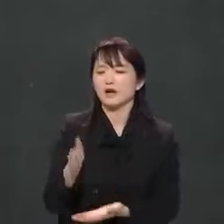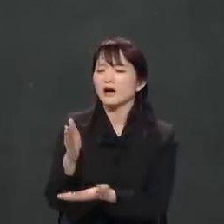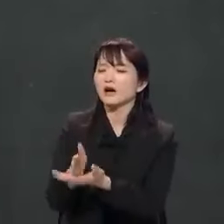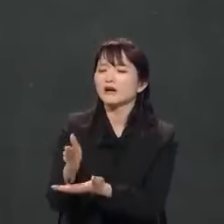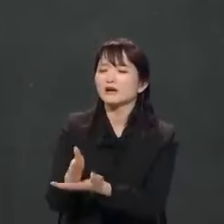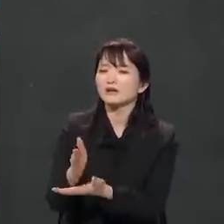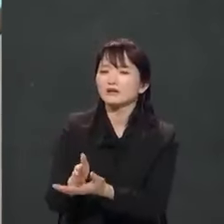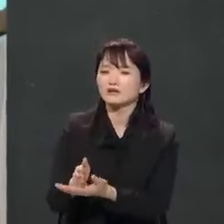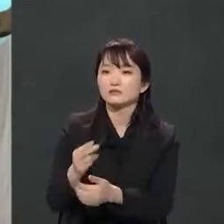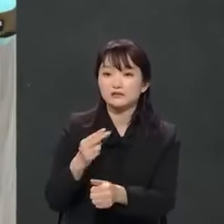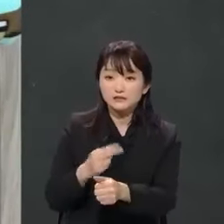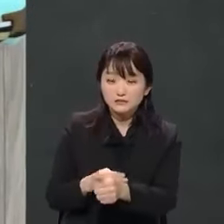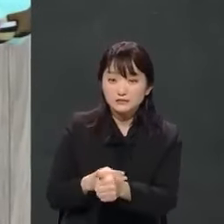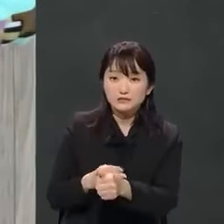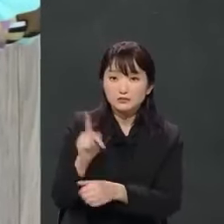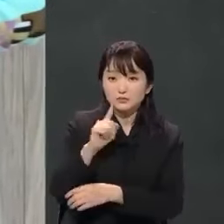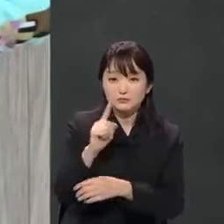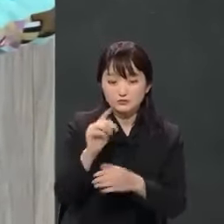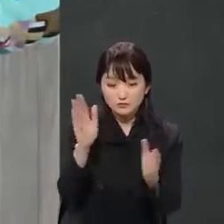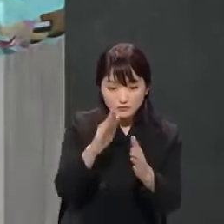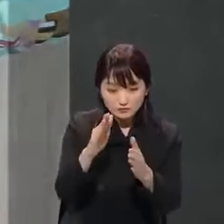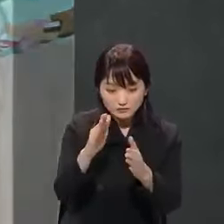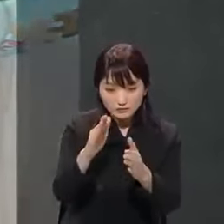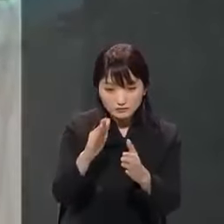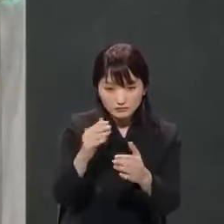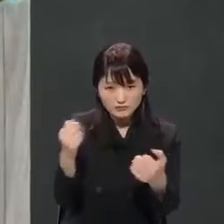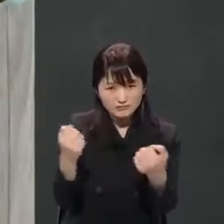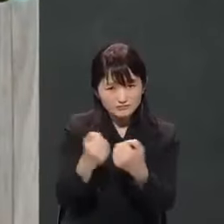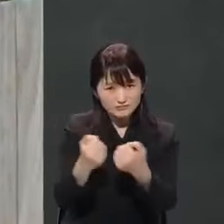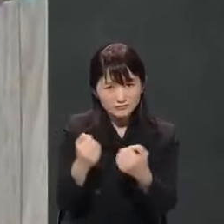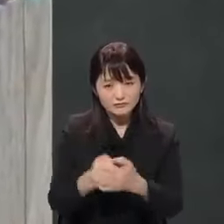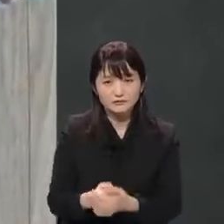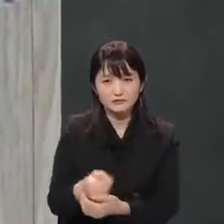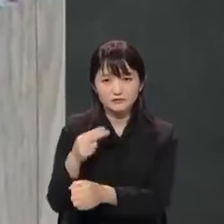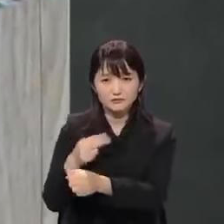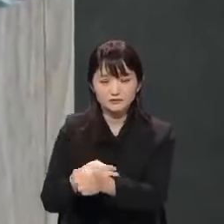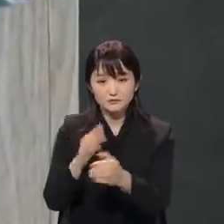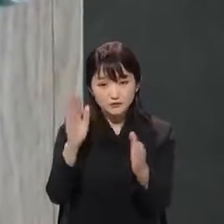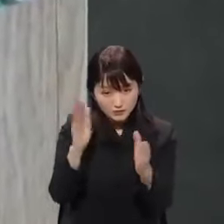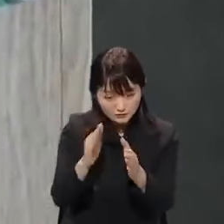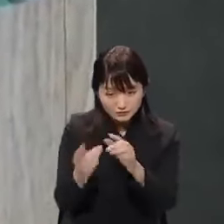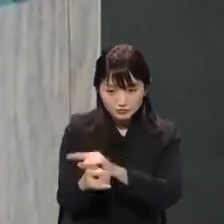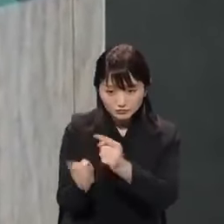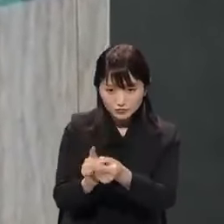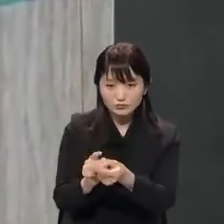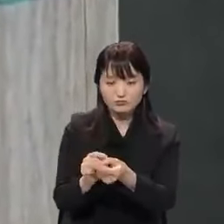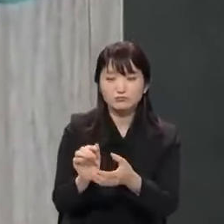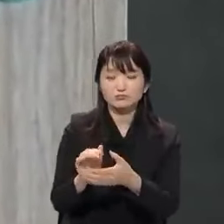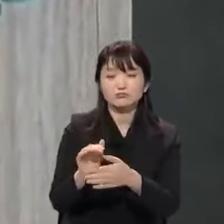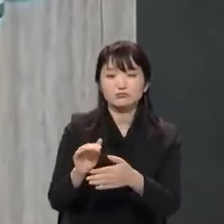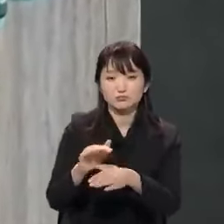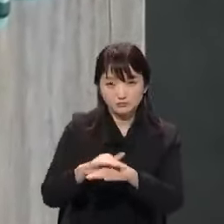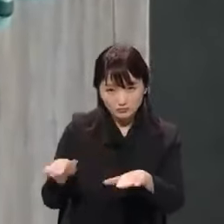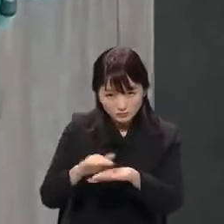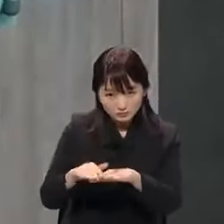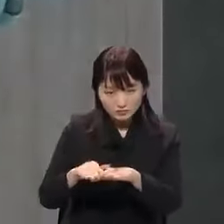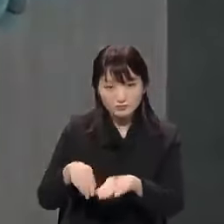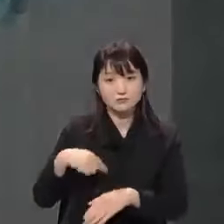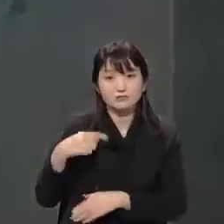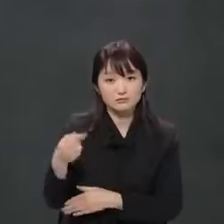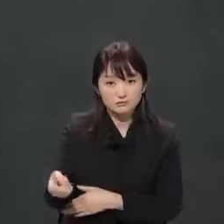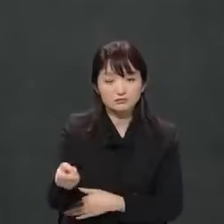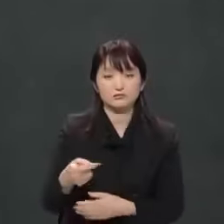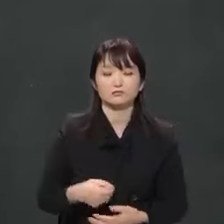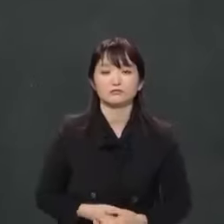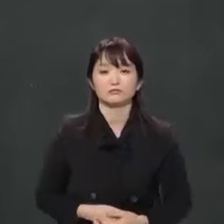과정에서 선생님도 또 한 학생하고 또 싸웠대요. 근데 나중에는 선생님하고 아이하고 또 화해를 했답니다. 그래서 그 일이 지나고 나서